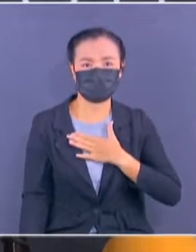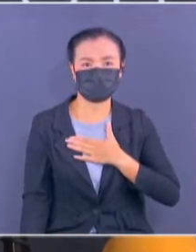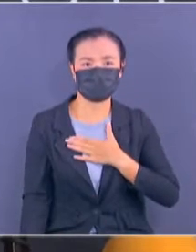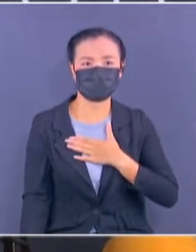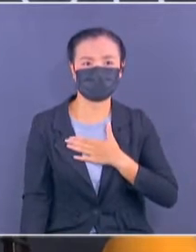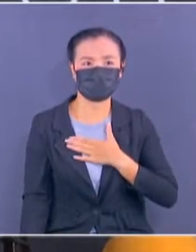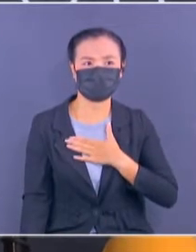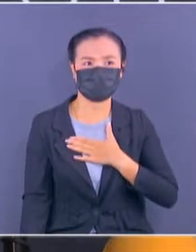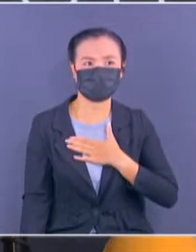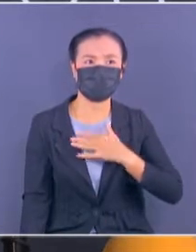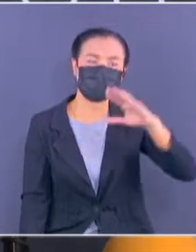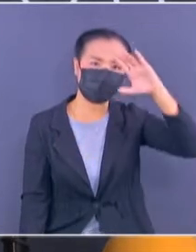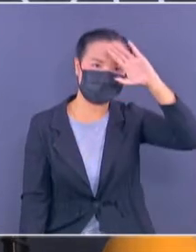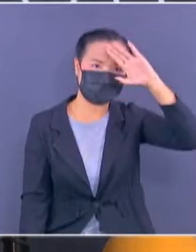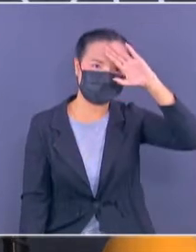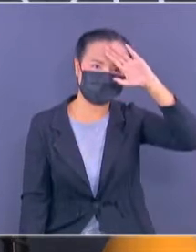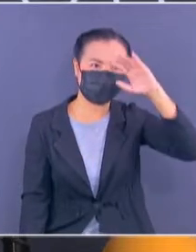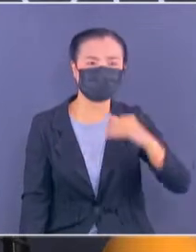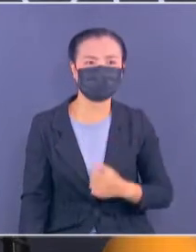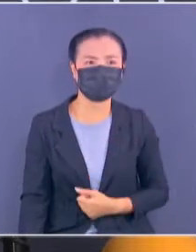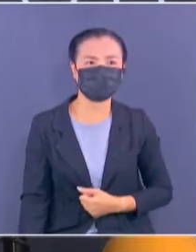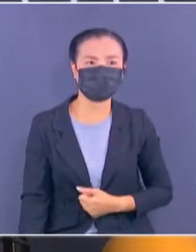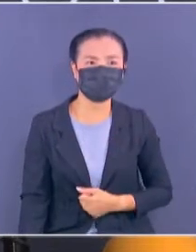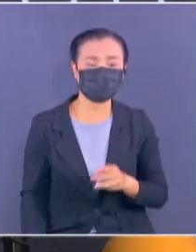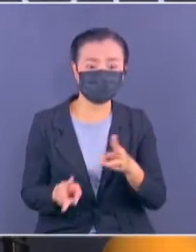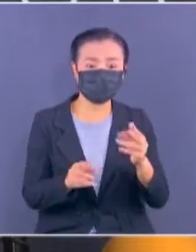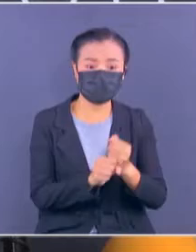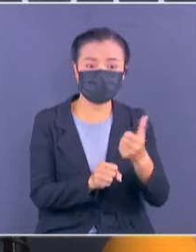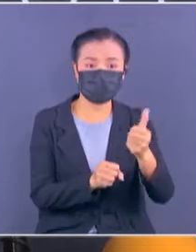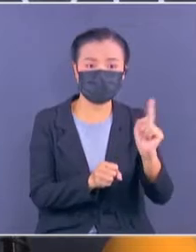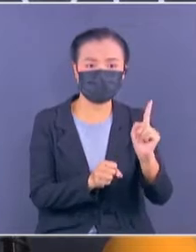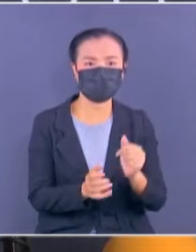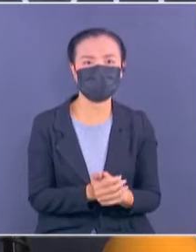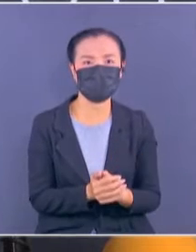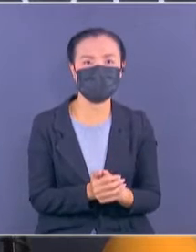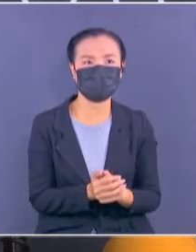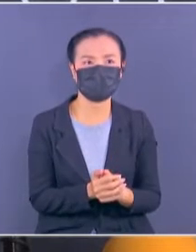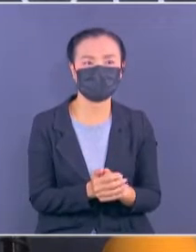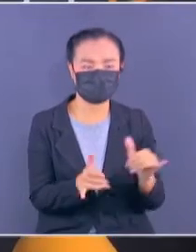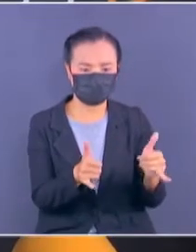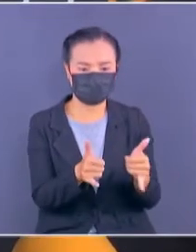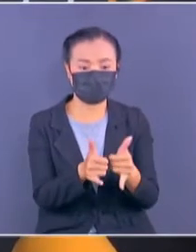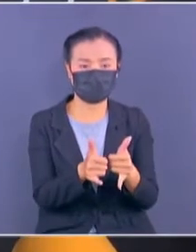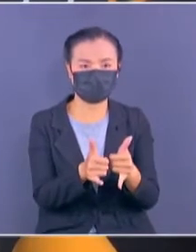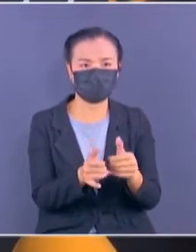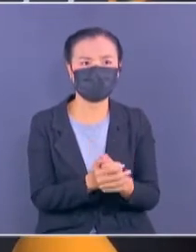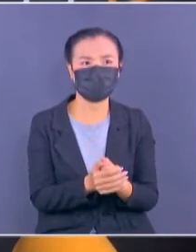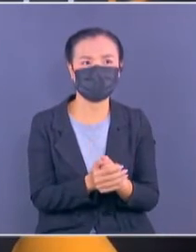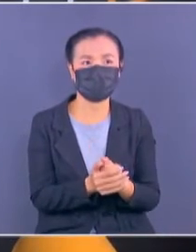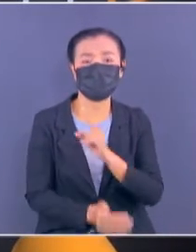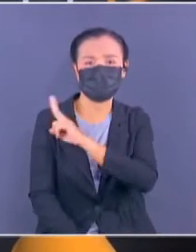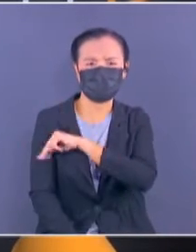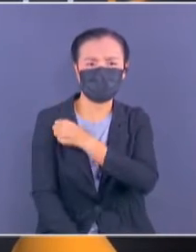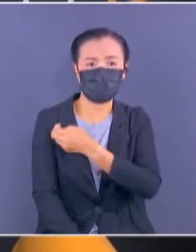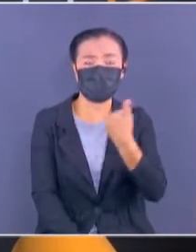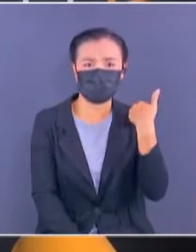ก็เป็นแพนิคด้วยคือเราก็เลยรู้สึกว่าวิธีการที่เราทำได้ดีที่สุดอ่ะก็คืออยู่ข้างๆจริงๆผมหาคุณหมอบ้